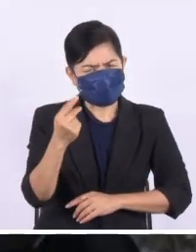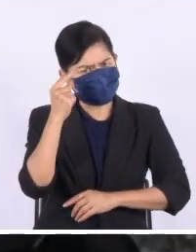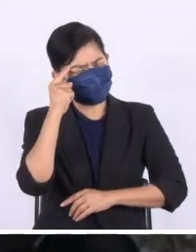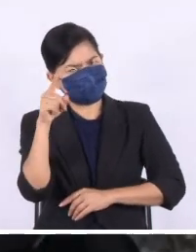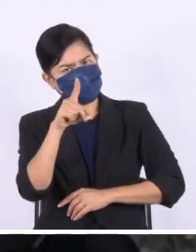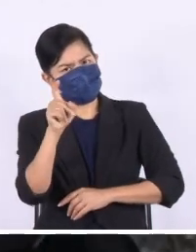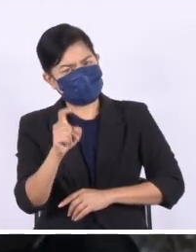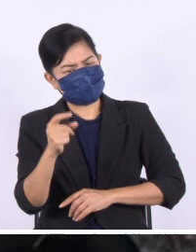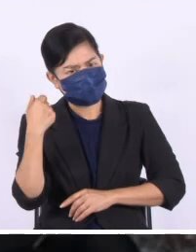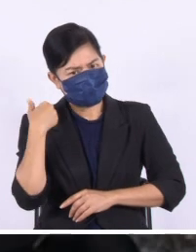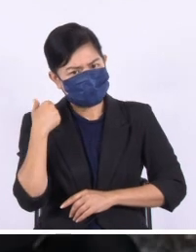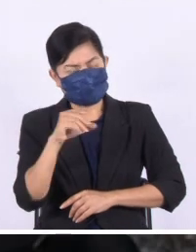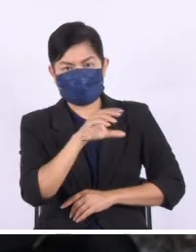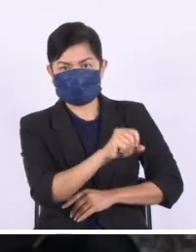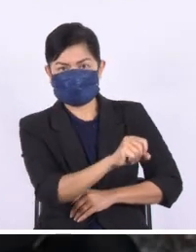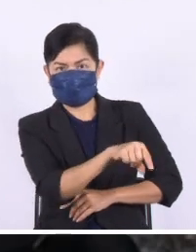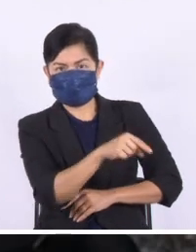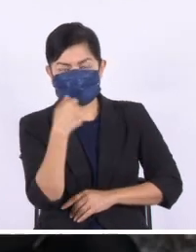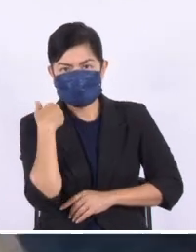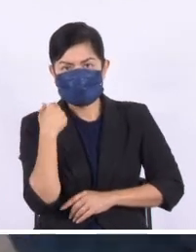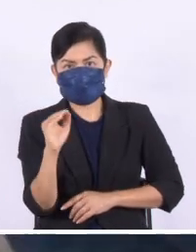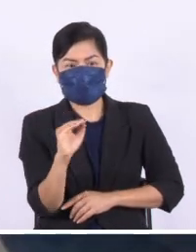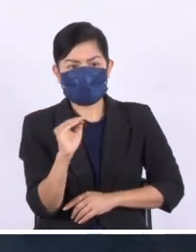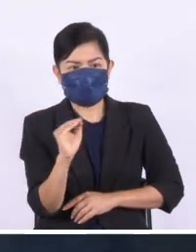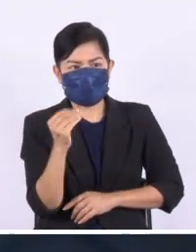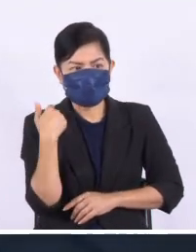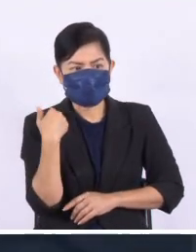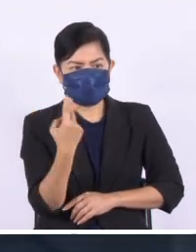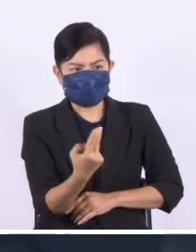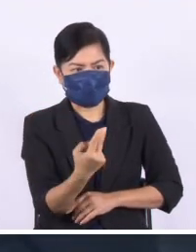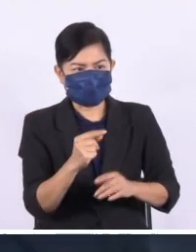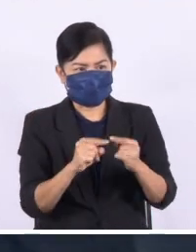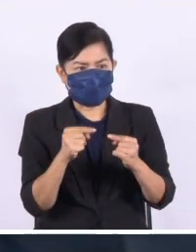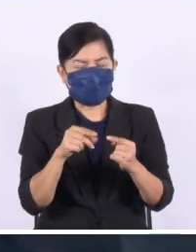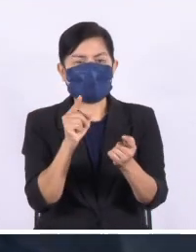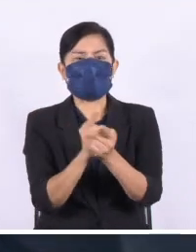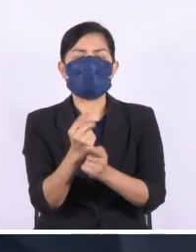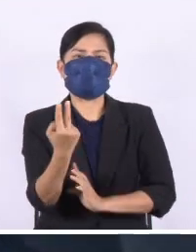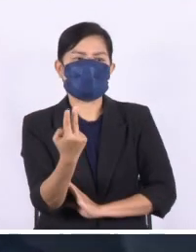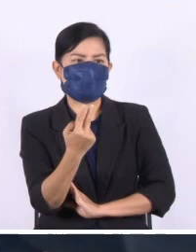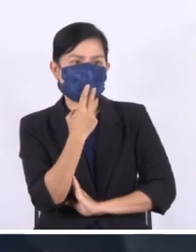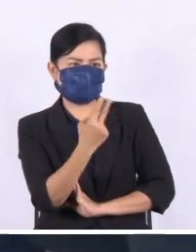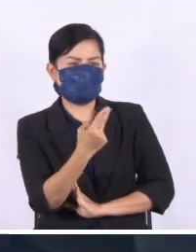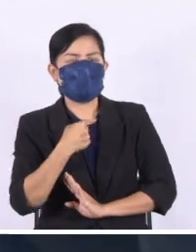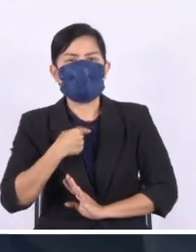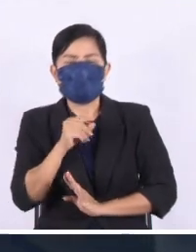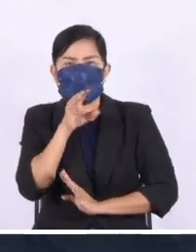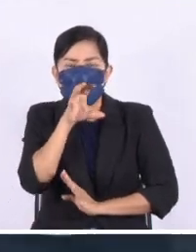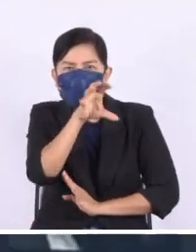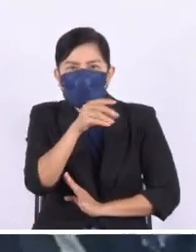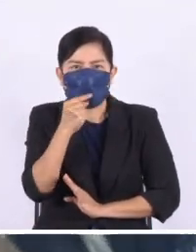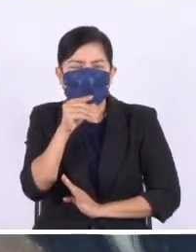ไปตัวนึงนะครับแต่ว่างูตัวที่ 2นี่มันตายแล้วเป็นงูสิงหางลายนี่มันค่ะยอดเอามา